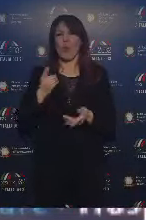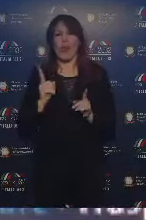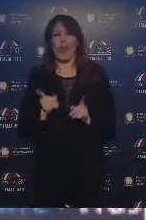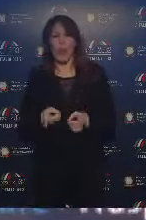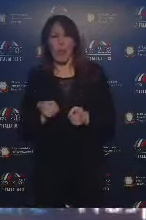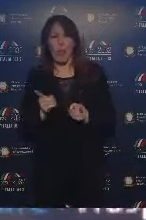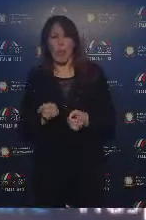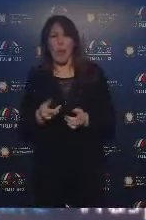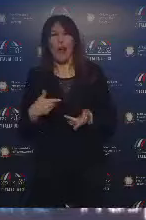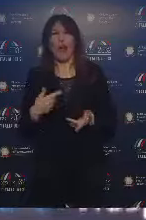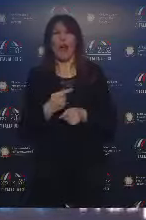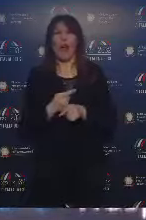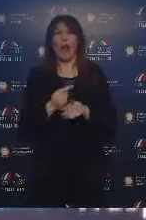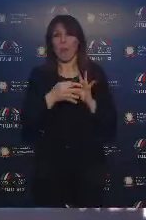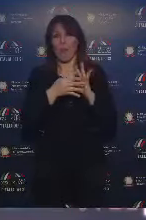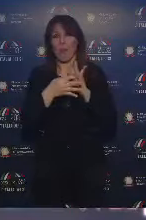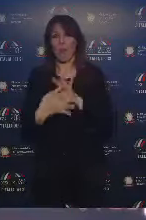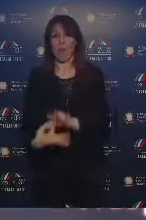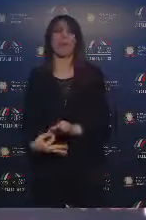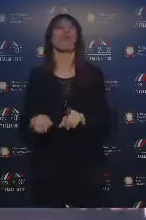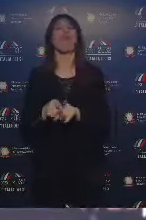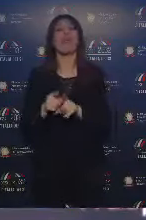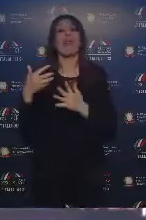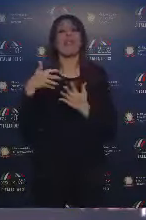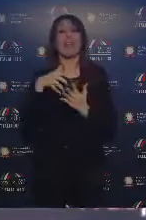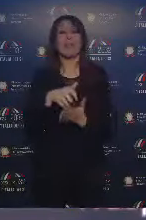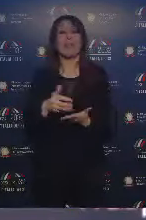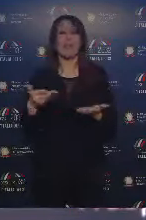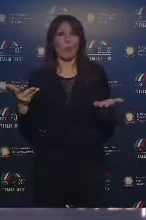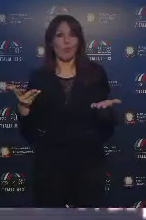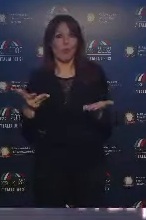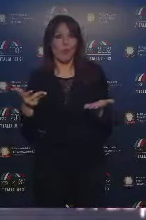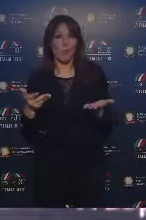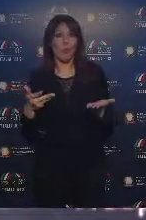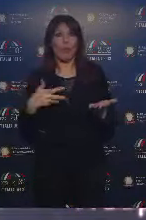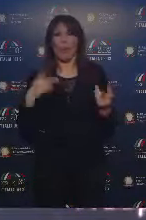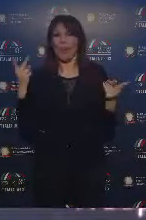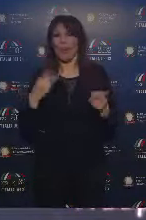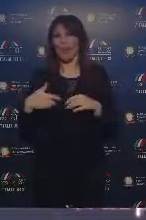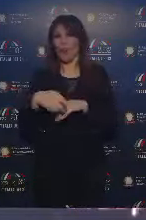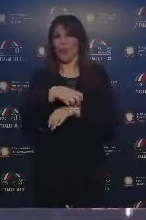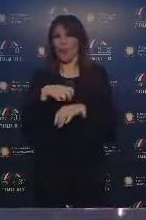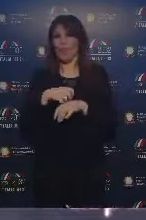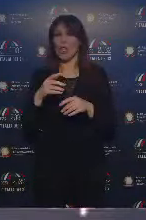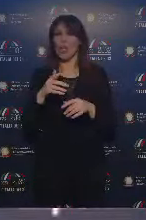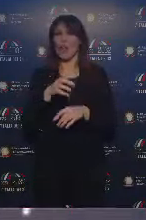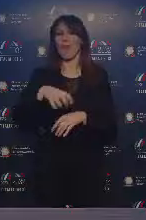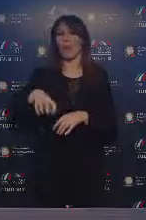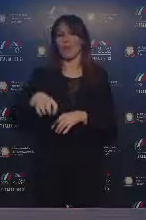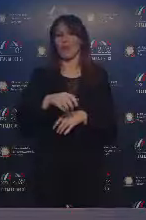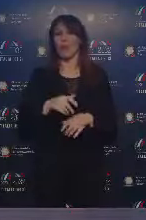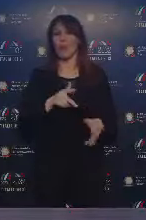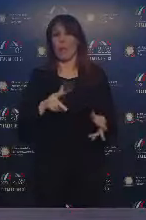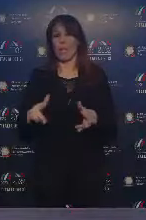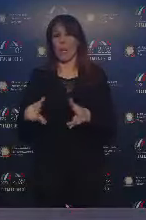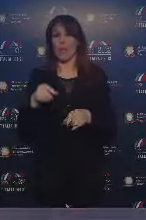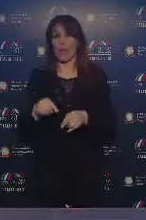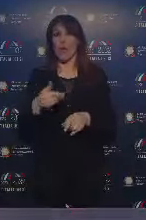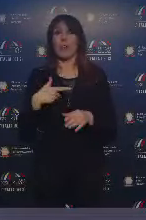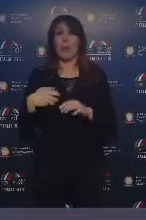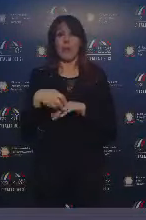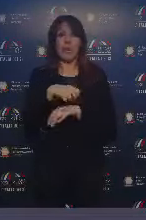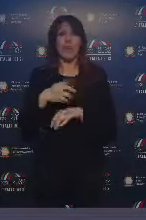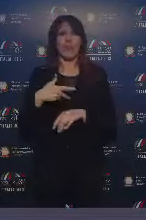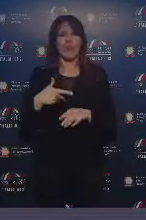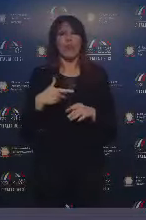dando seguito cosa stiamo finanziando Ovviamente un Ministero come quello dell'infrastruttura e de Trasporti Accompagna